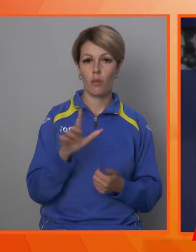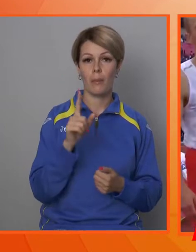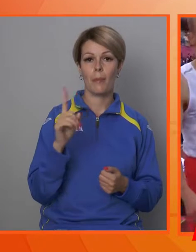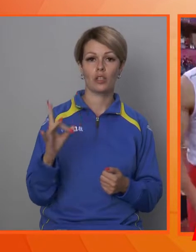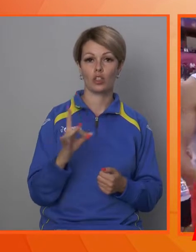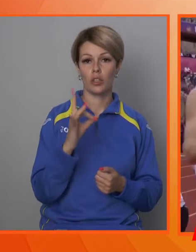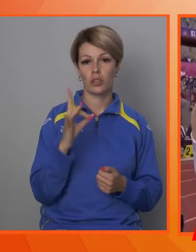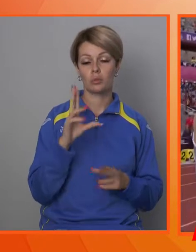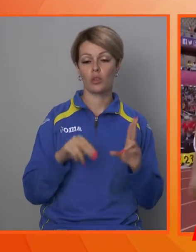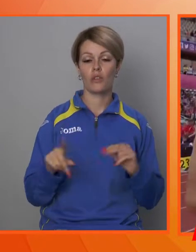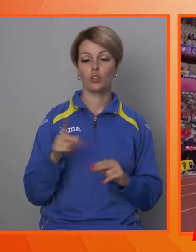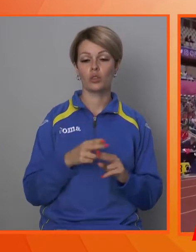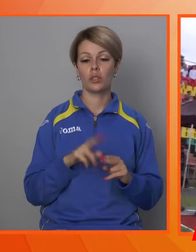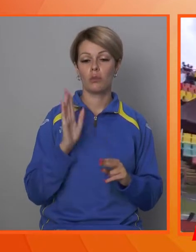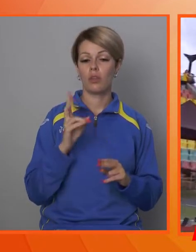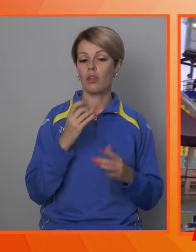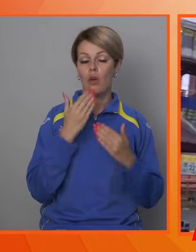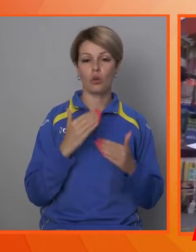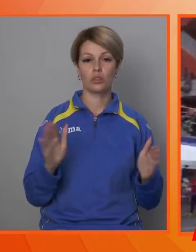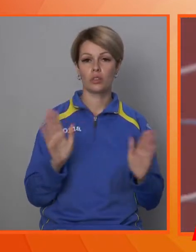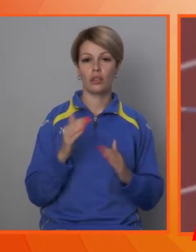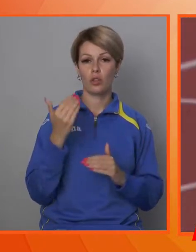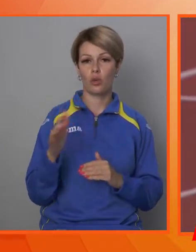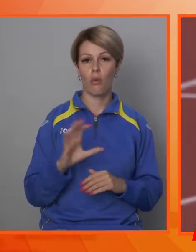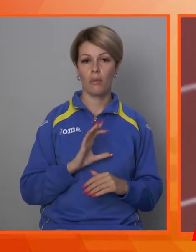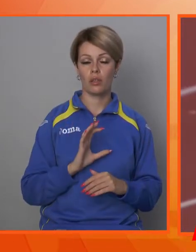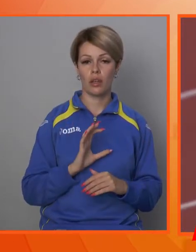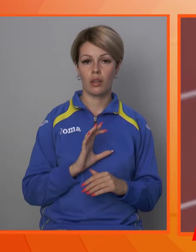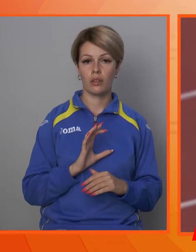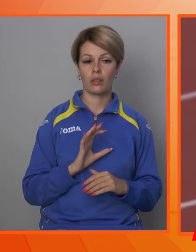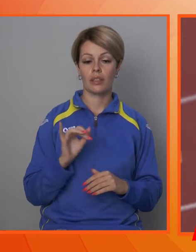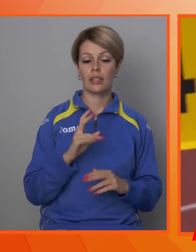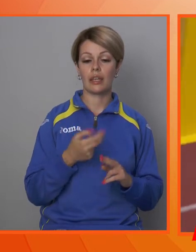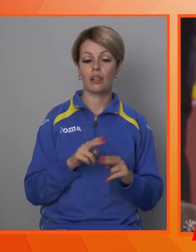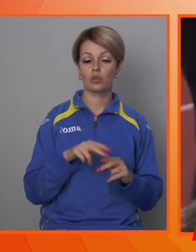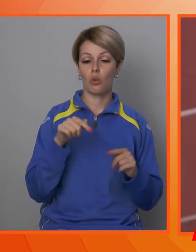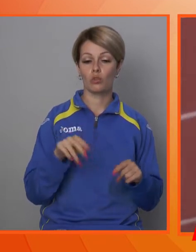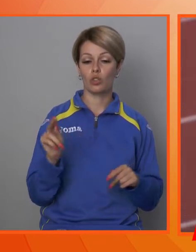Європи перший раз. Сподіваюся, що це буде не остання його